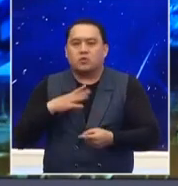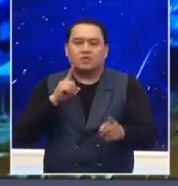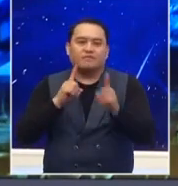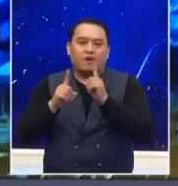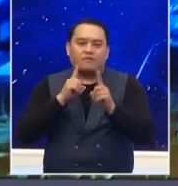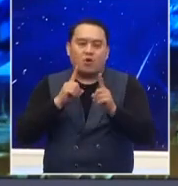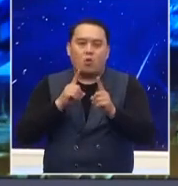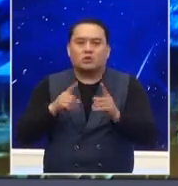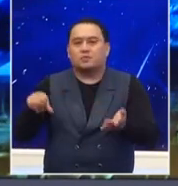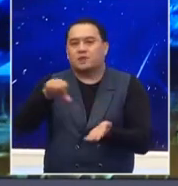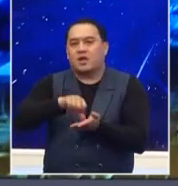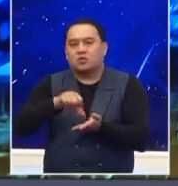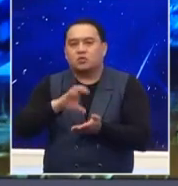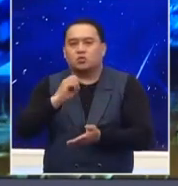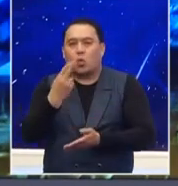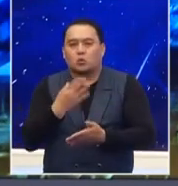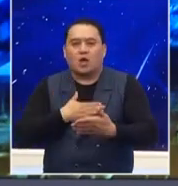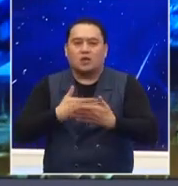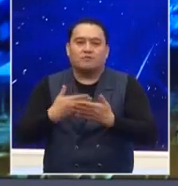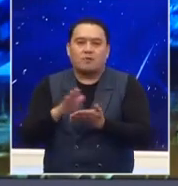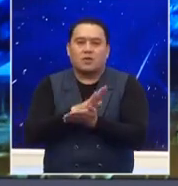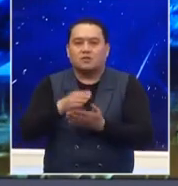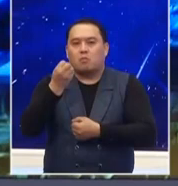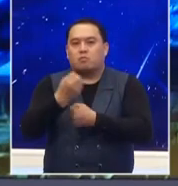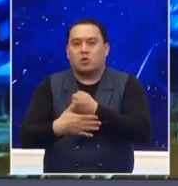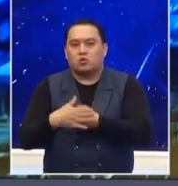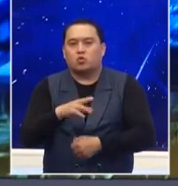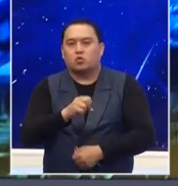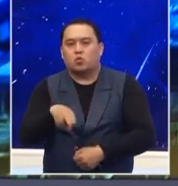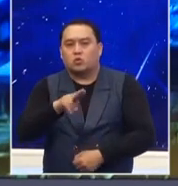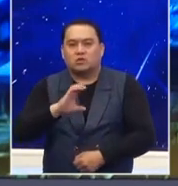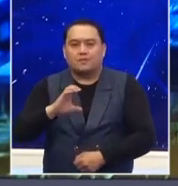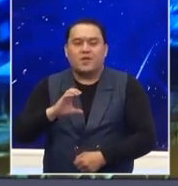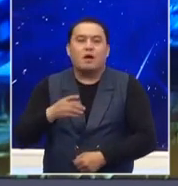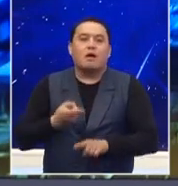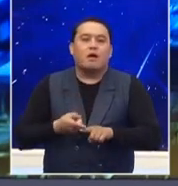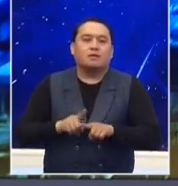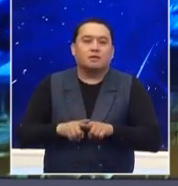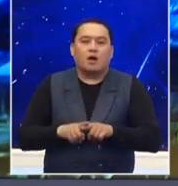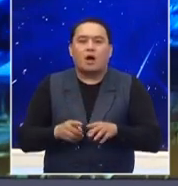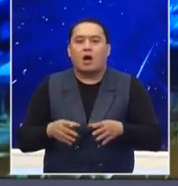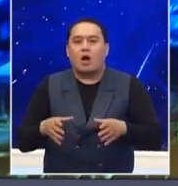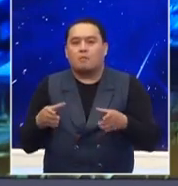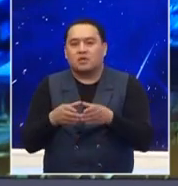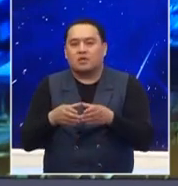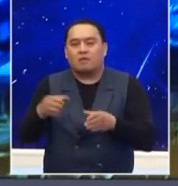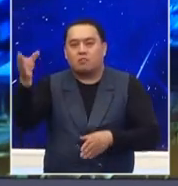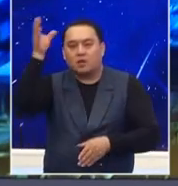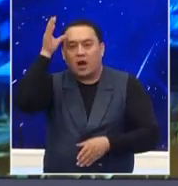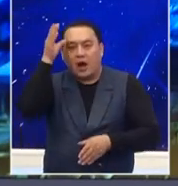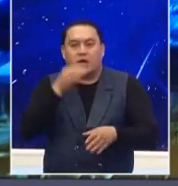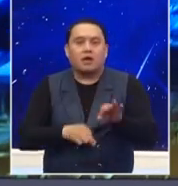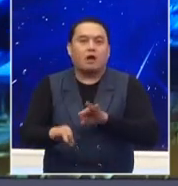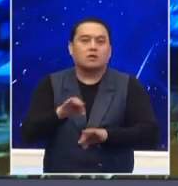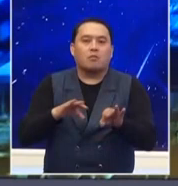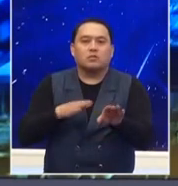сегодня на брифинге с представителями социально-волонтерского центра «Доски-ИЗЭТ». Данный общенациональный образовательный проект в Алматинской